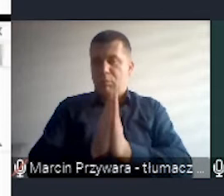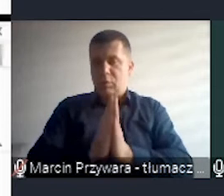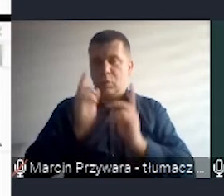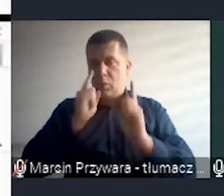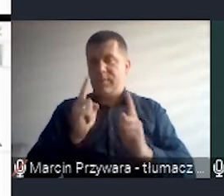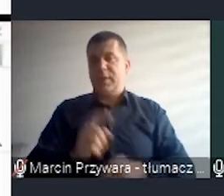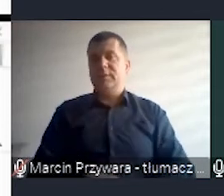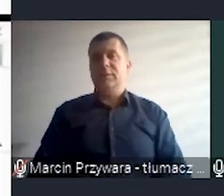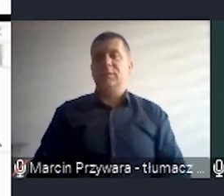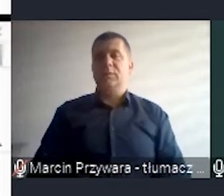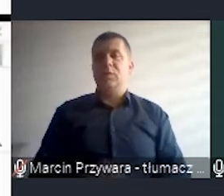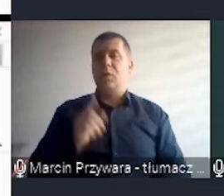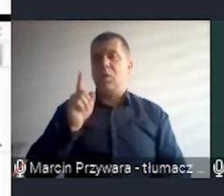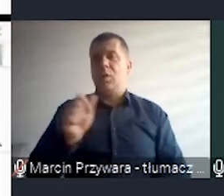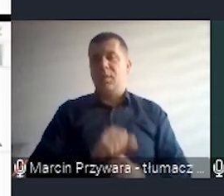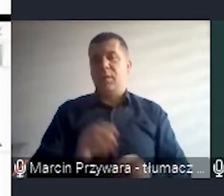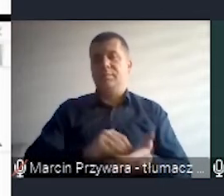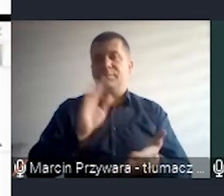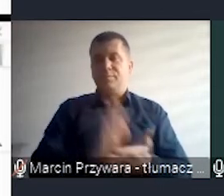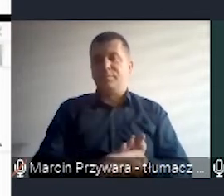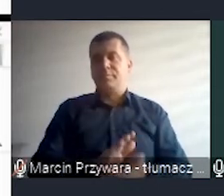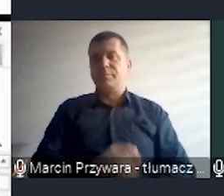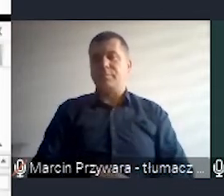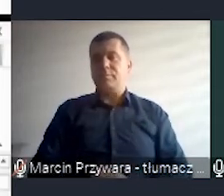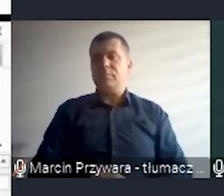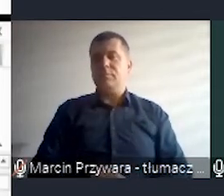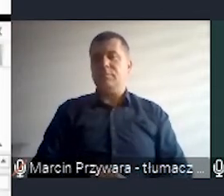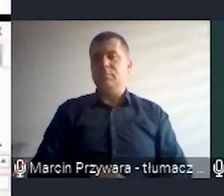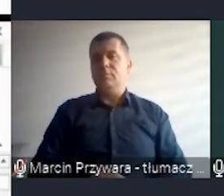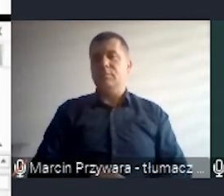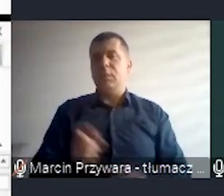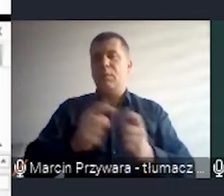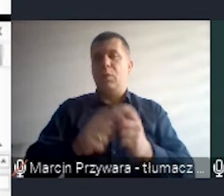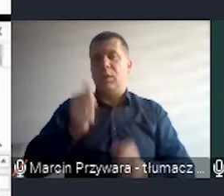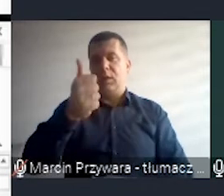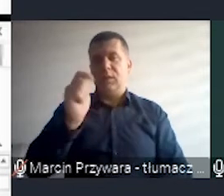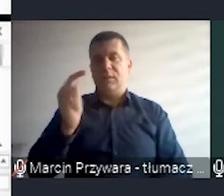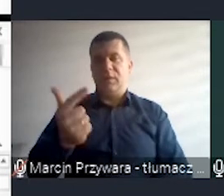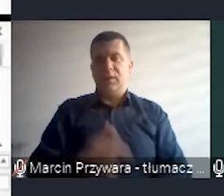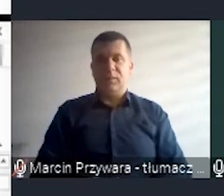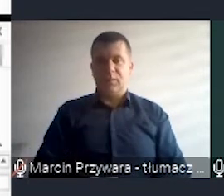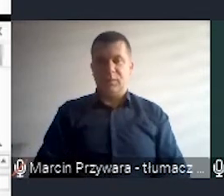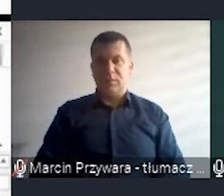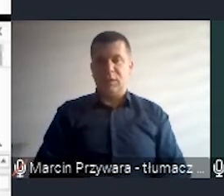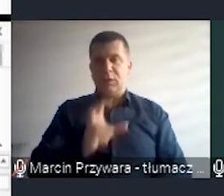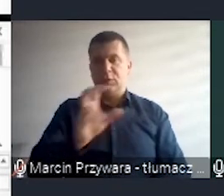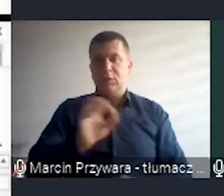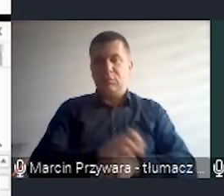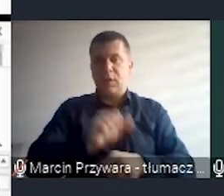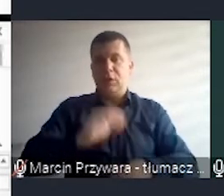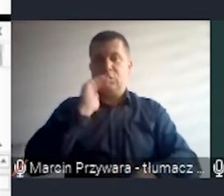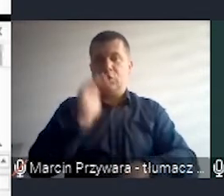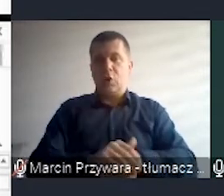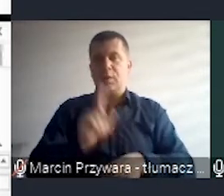detale. One są tutaj zobrazowane w punkcie 1.2. Czy projekt jest